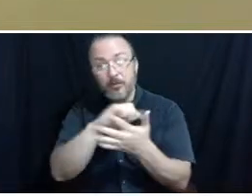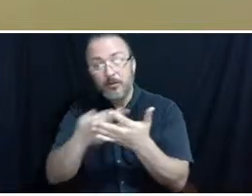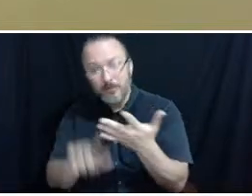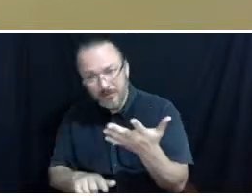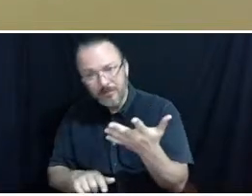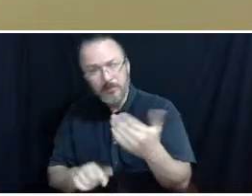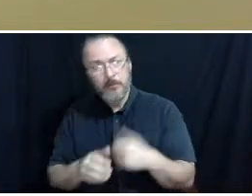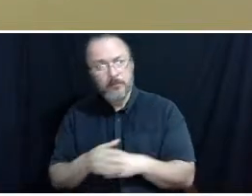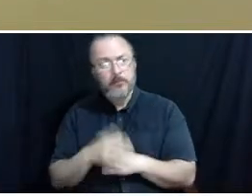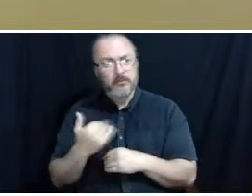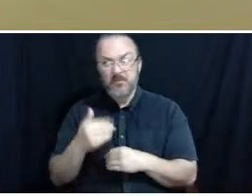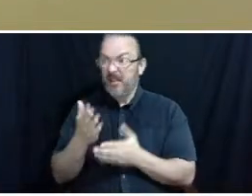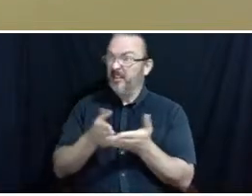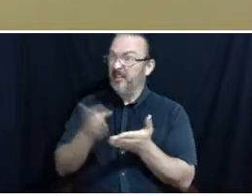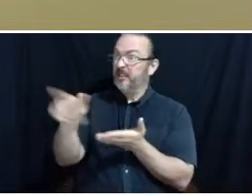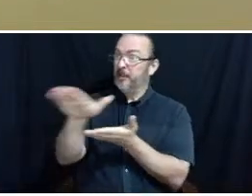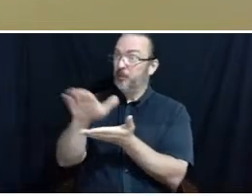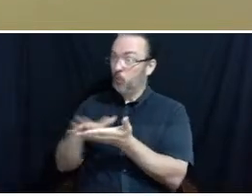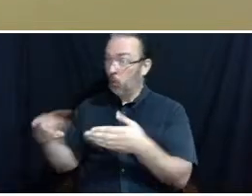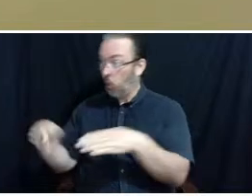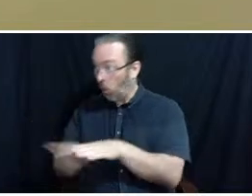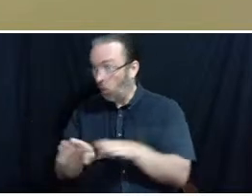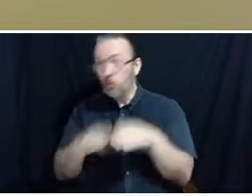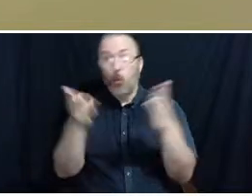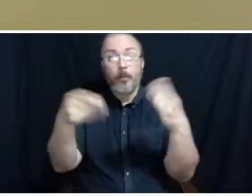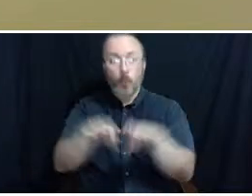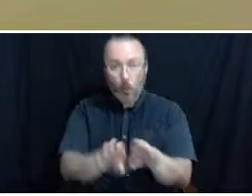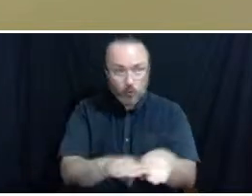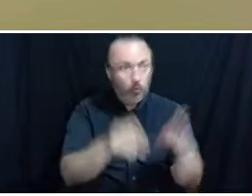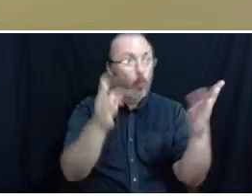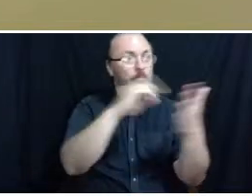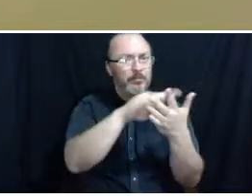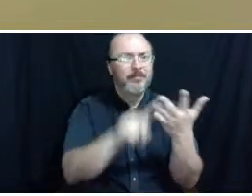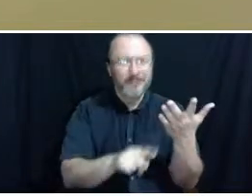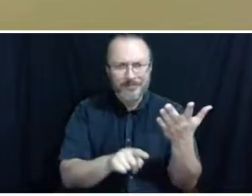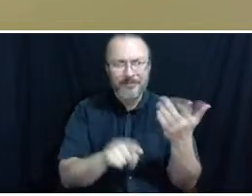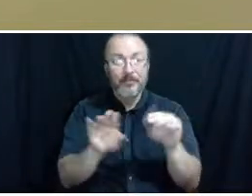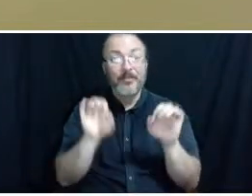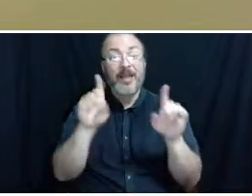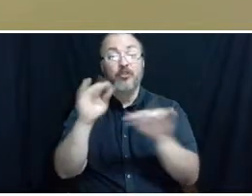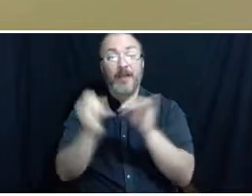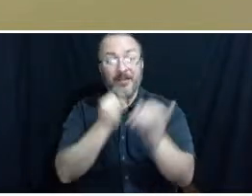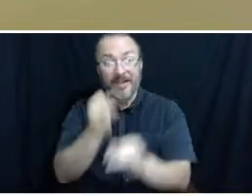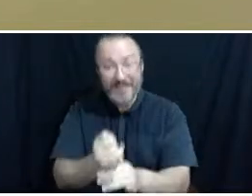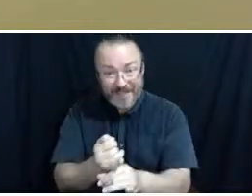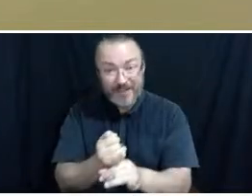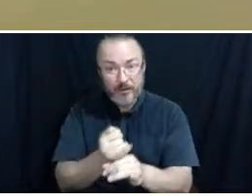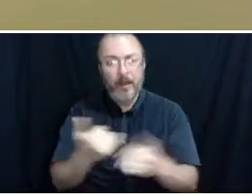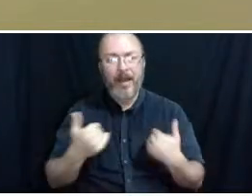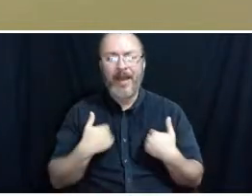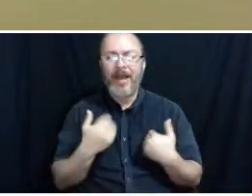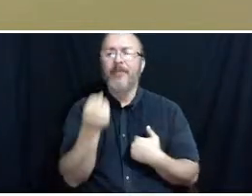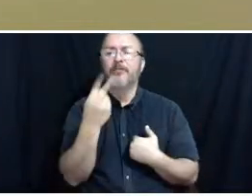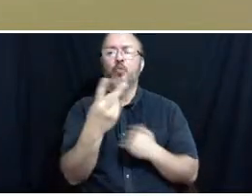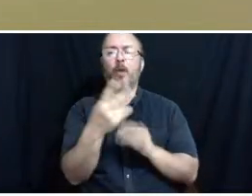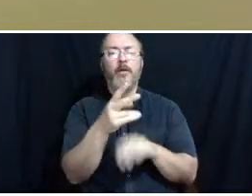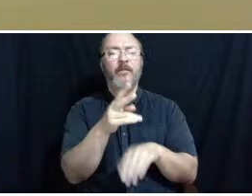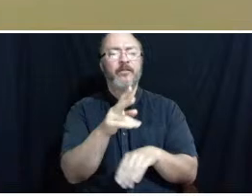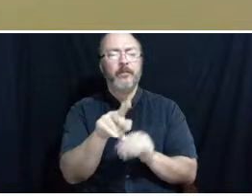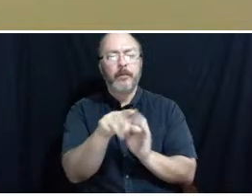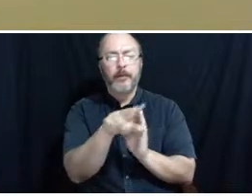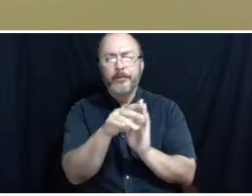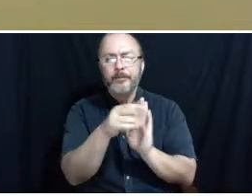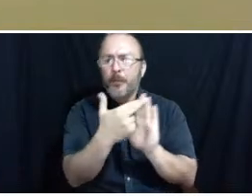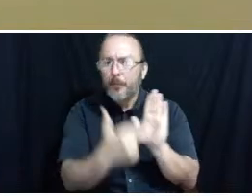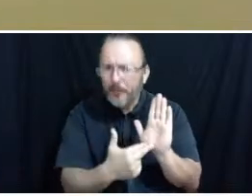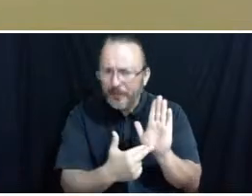par intermittence, puis rouvertes. L'International de l'éducation a adopté 12 principes directeurs pour enrichir les